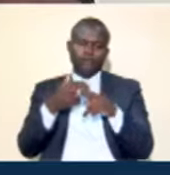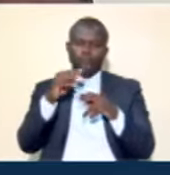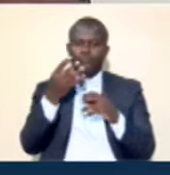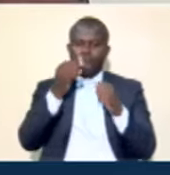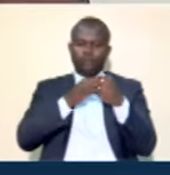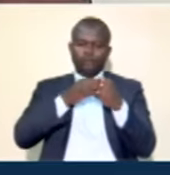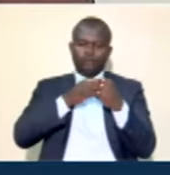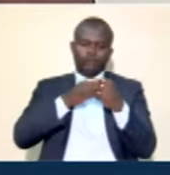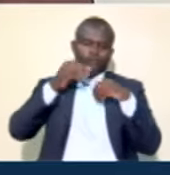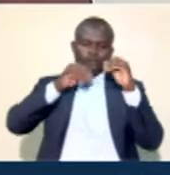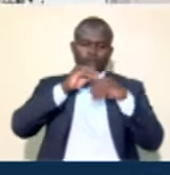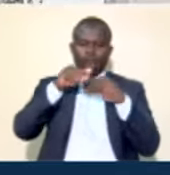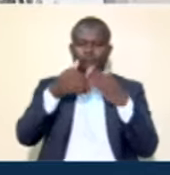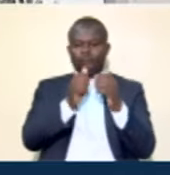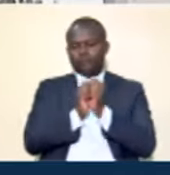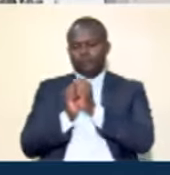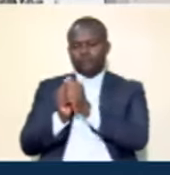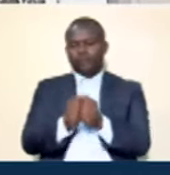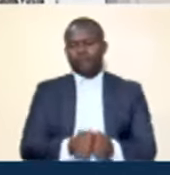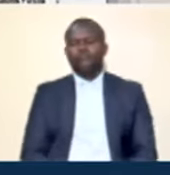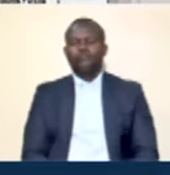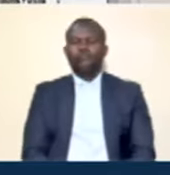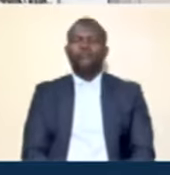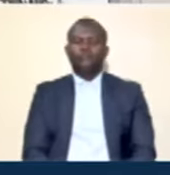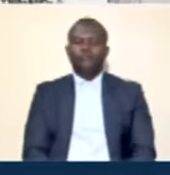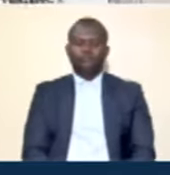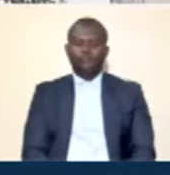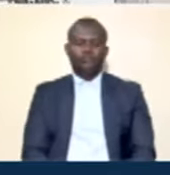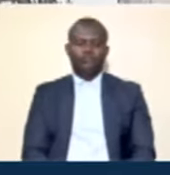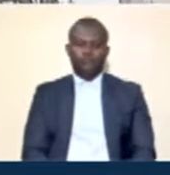48% ry'umusaruro mbumbe wose. Ruziga Emmanuel Masantura, Kigali.